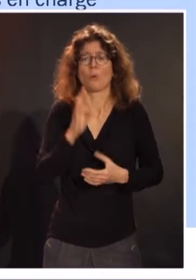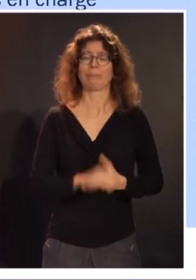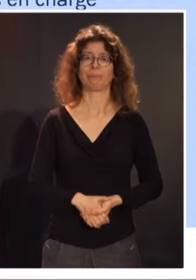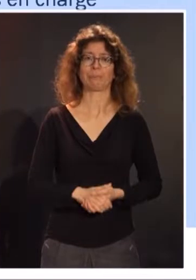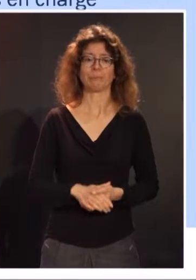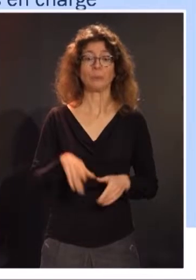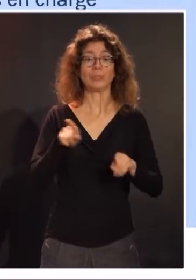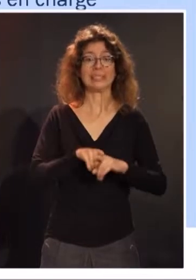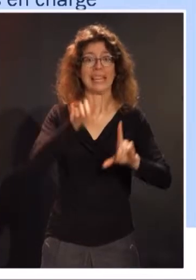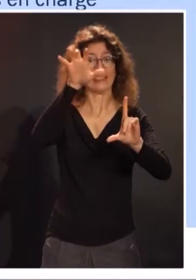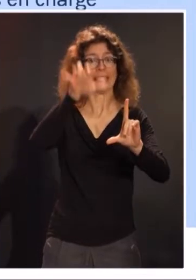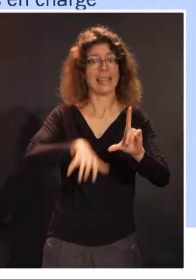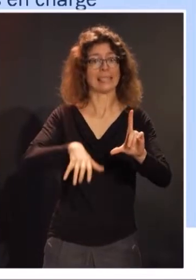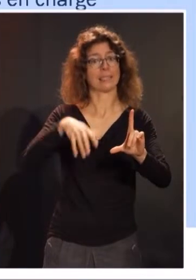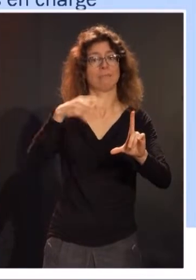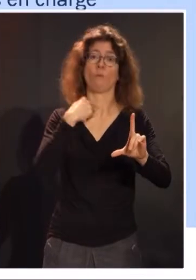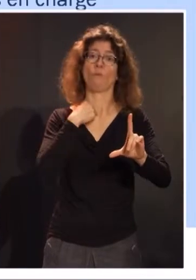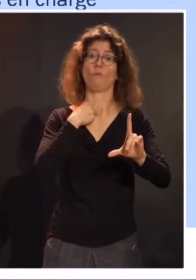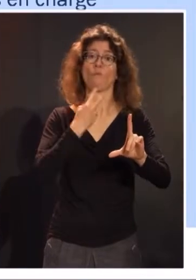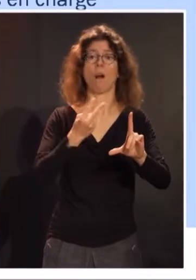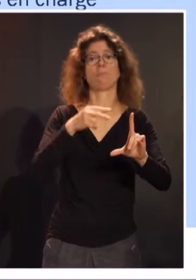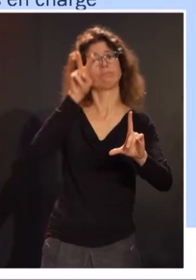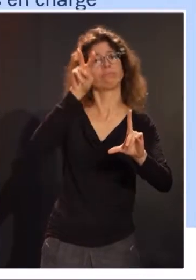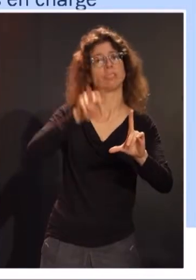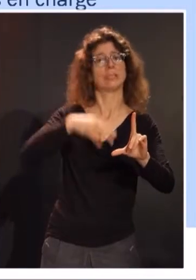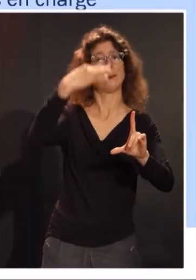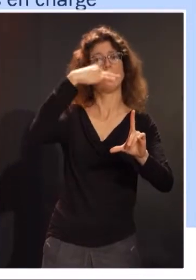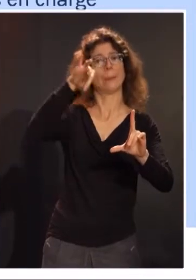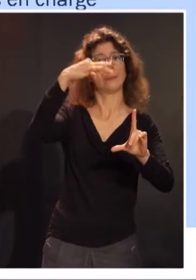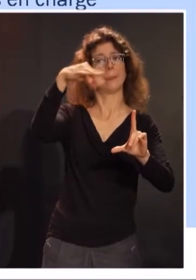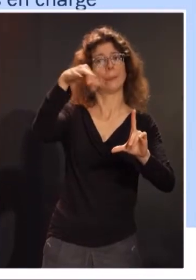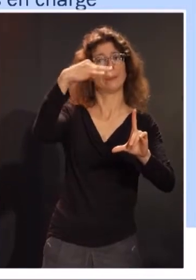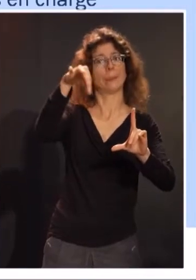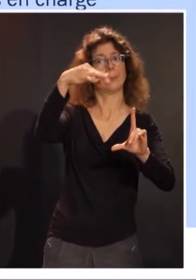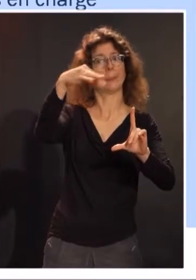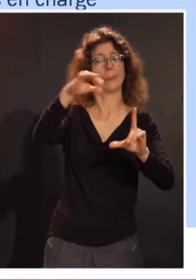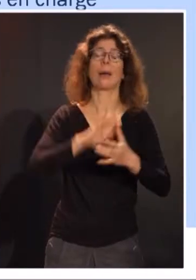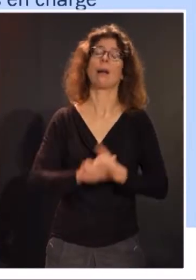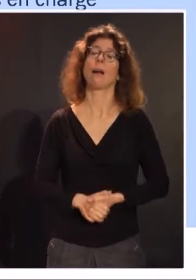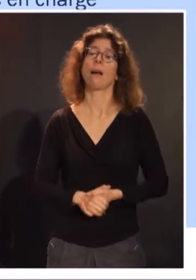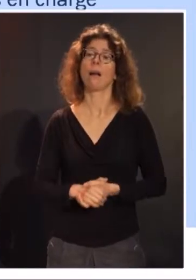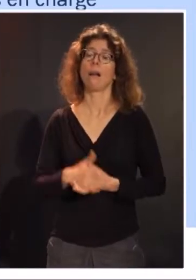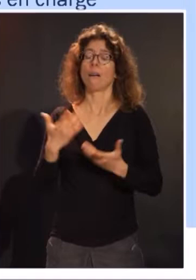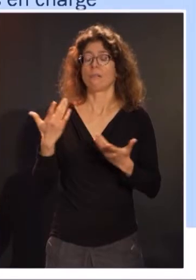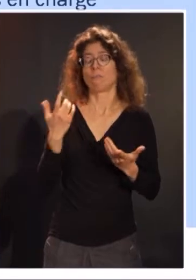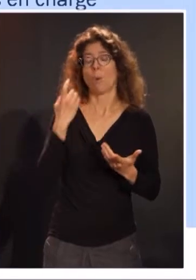vocale, on a déjà pu identifier de par les retours de l'école et de